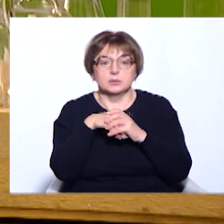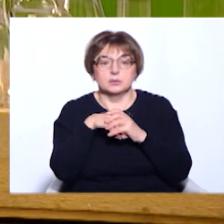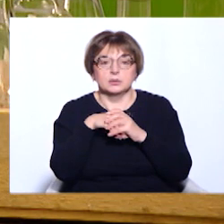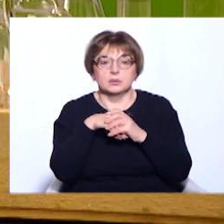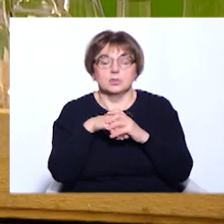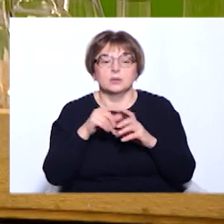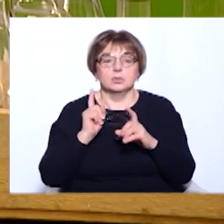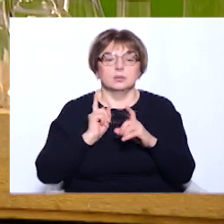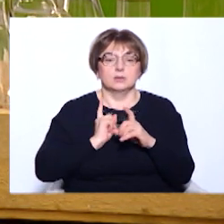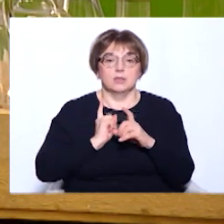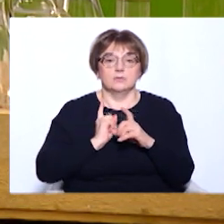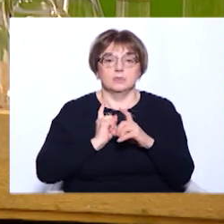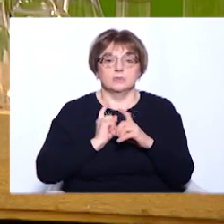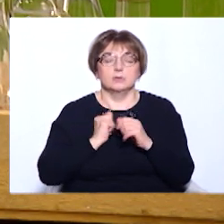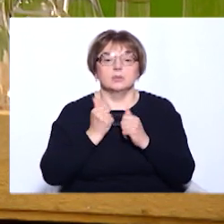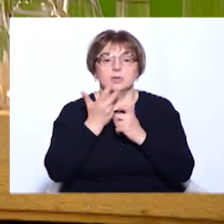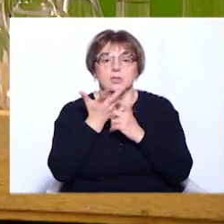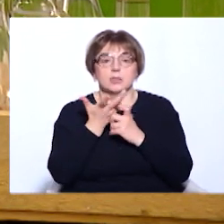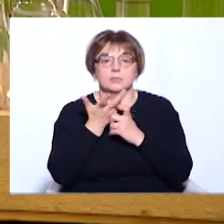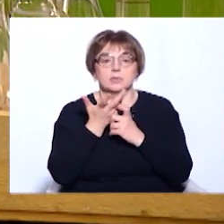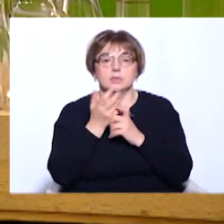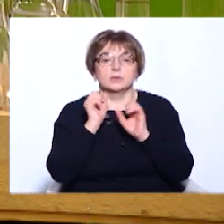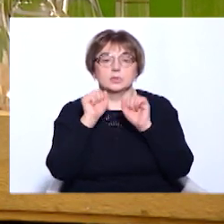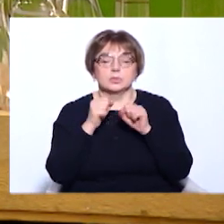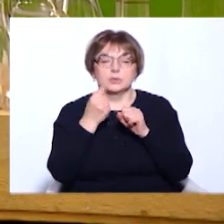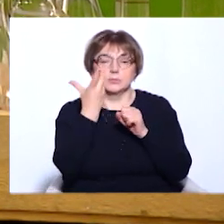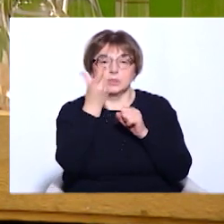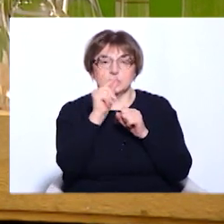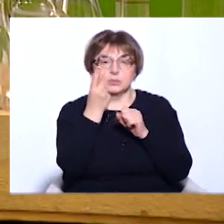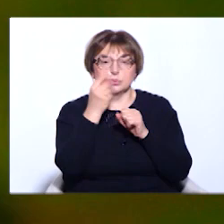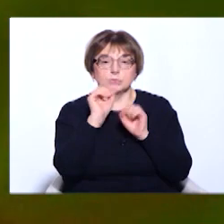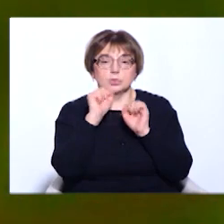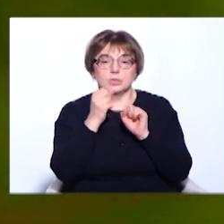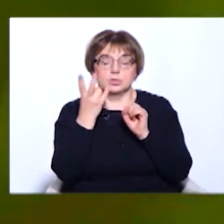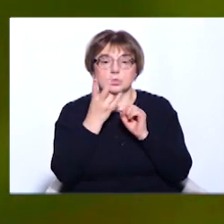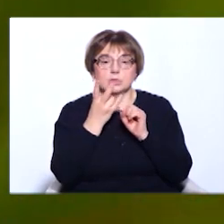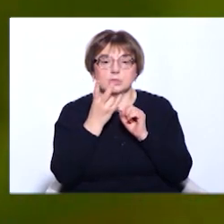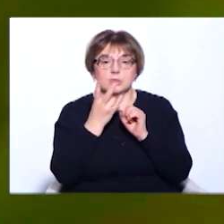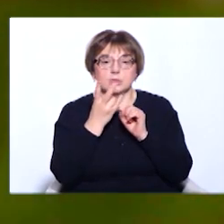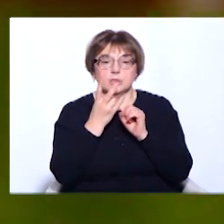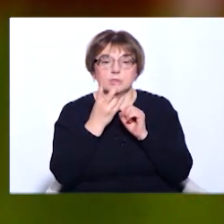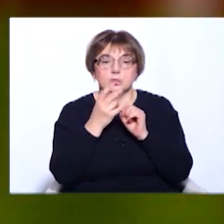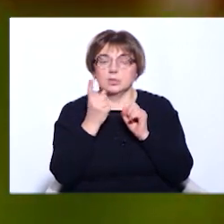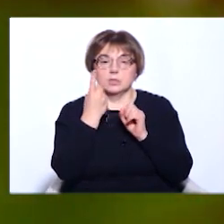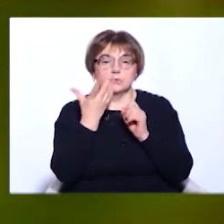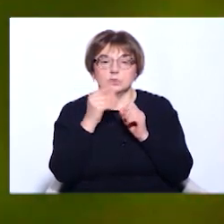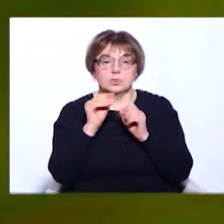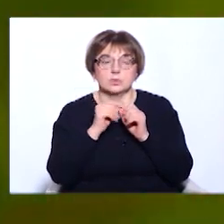და დავაყონებთ რამდენიმე, შეიძლება წუთიც კი დაჭირდეს და არც დაჭირდა